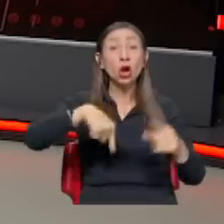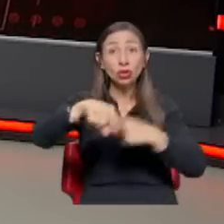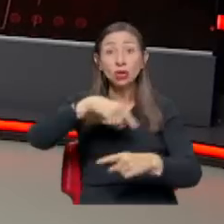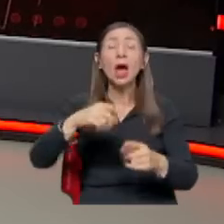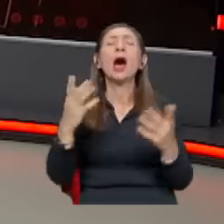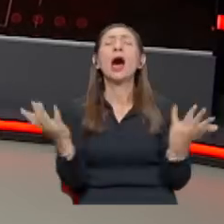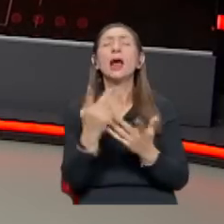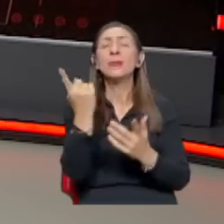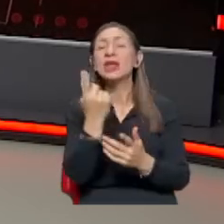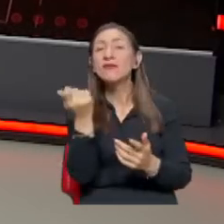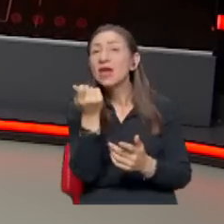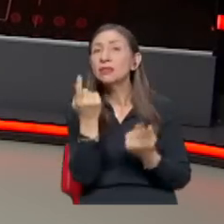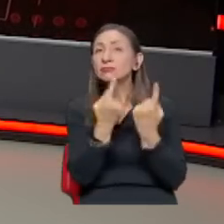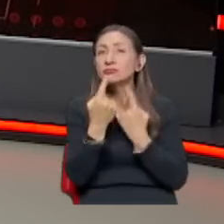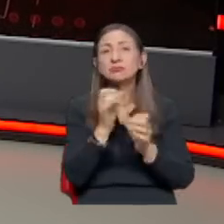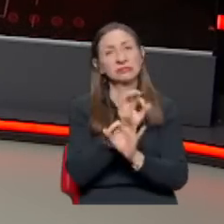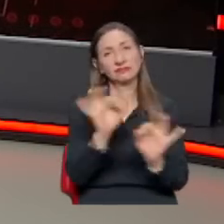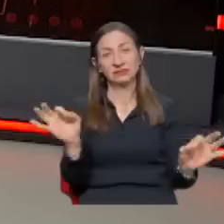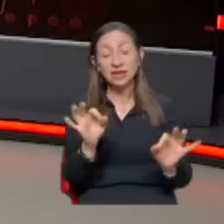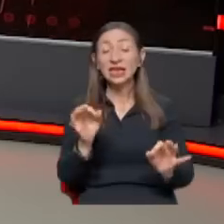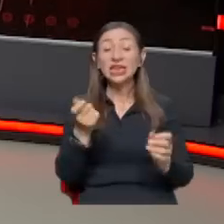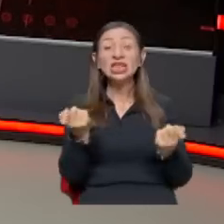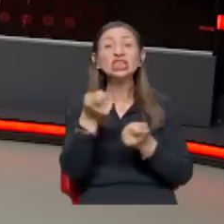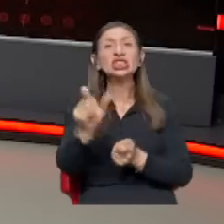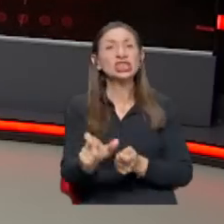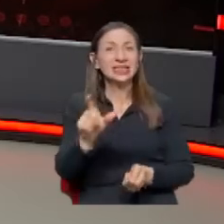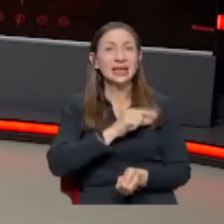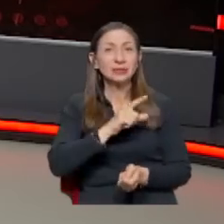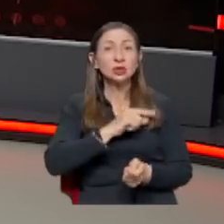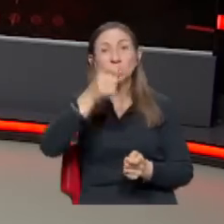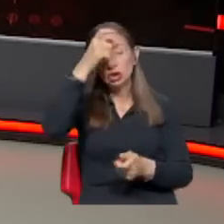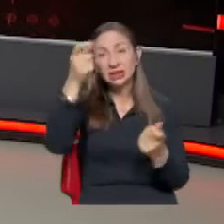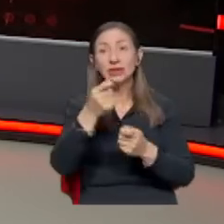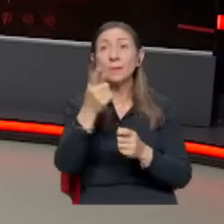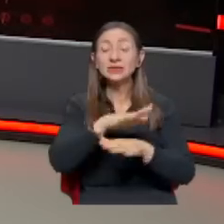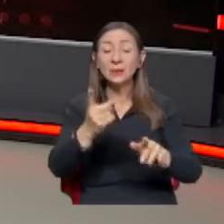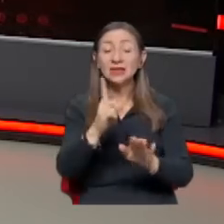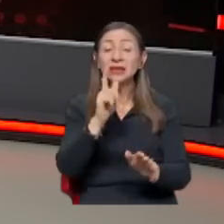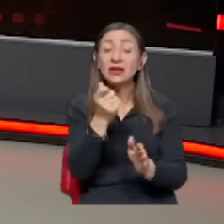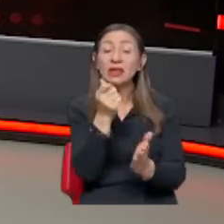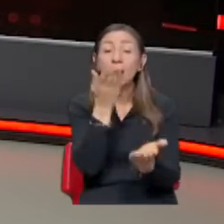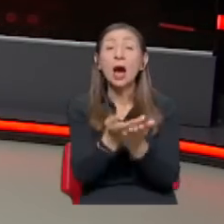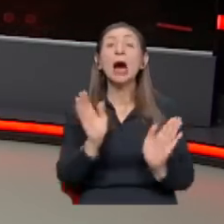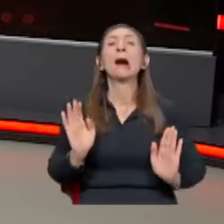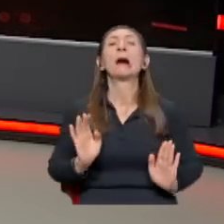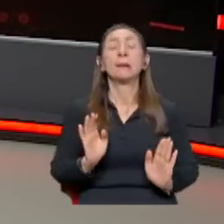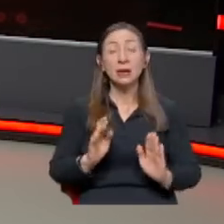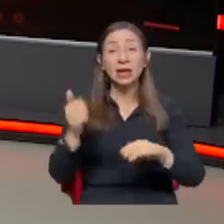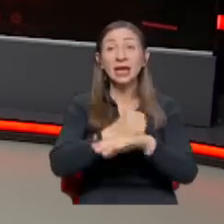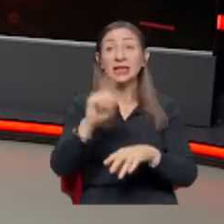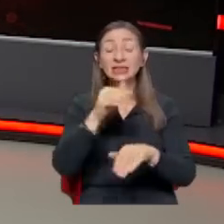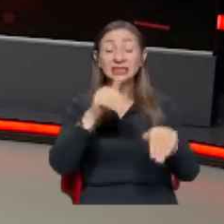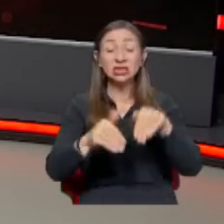komisyonunda hala bir rakam konuşulmadı. İşçi temsilcisi Türk İş masaya bir rakam koymadığı gibi iktidarın